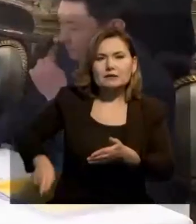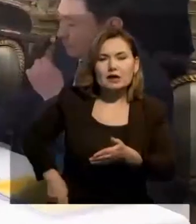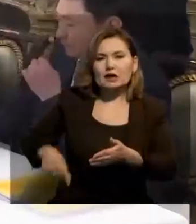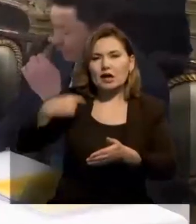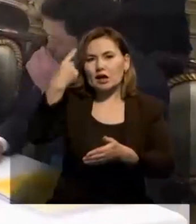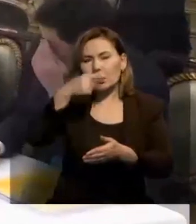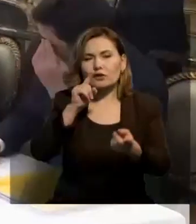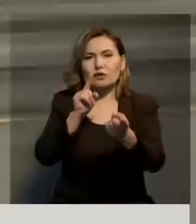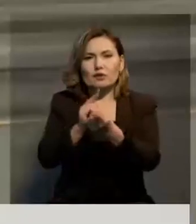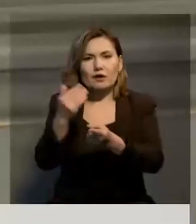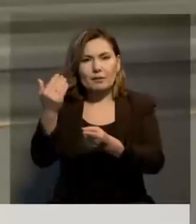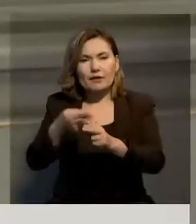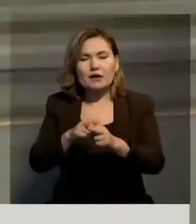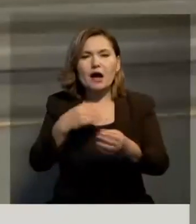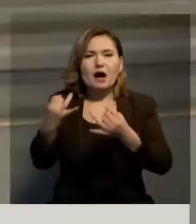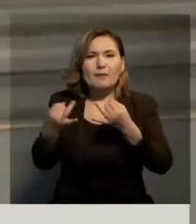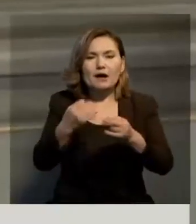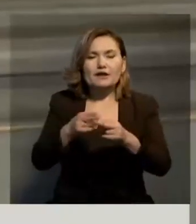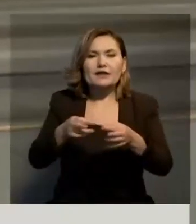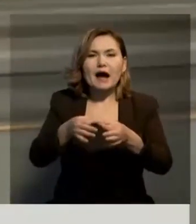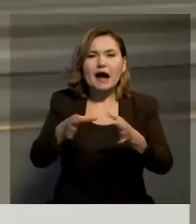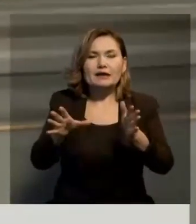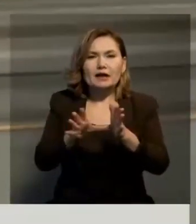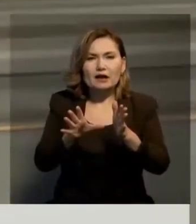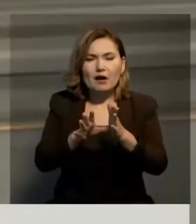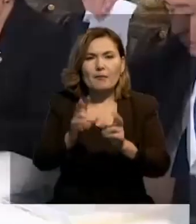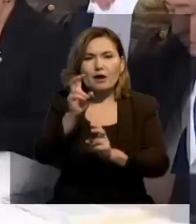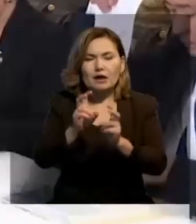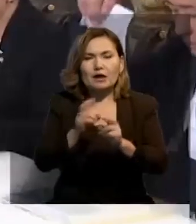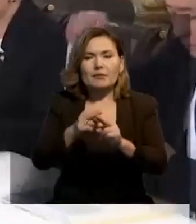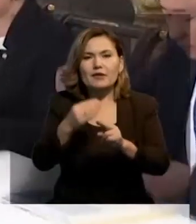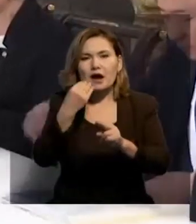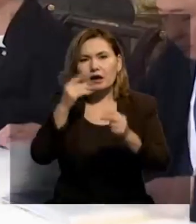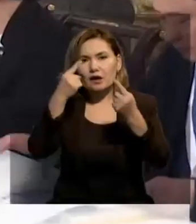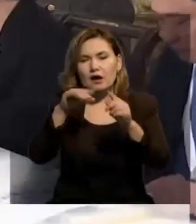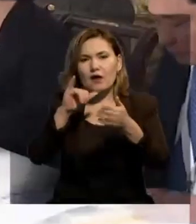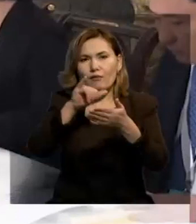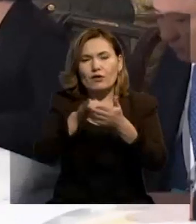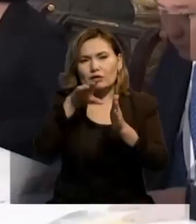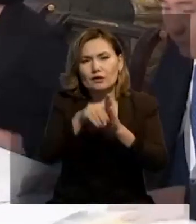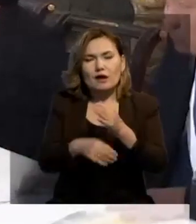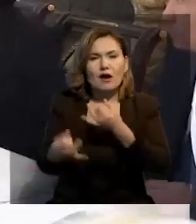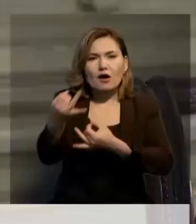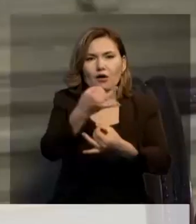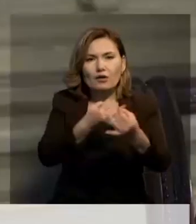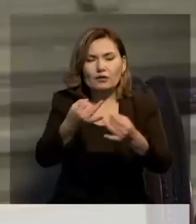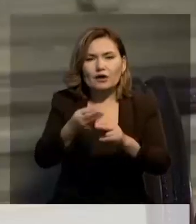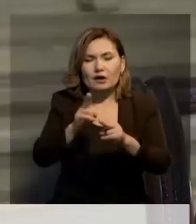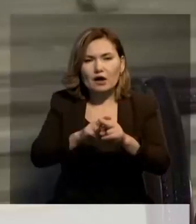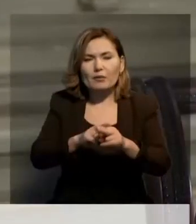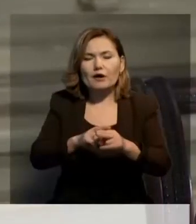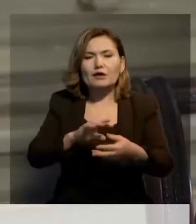жолықты. Лю Гремонмен кездесуде атом энергетикасына озық технологияларды енгізу жайы қаралды. Бұл тақырып